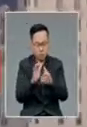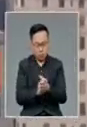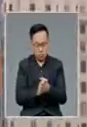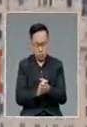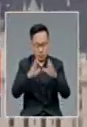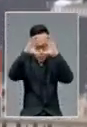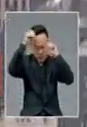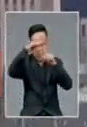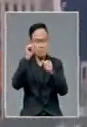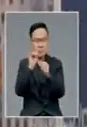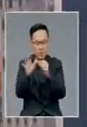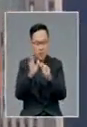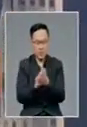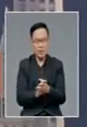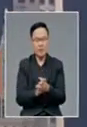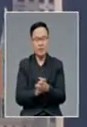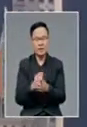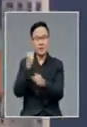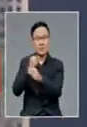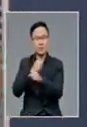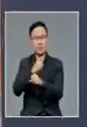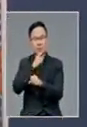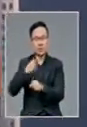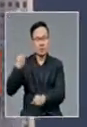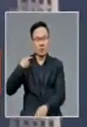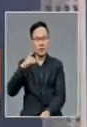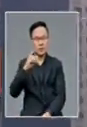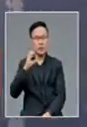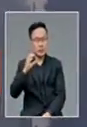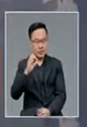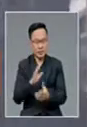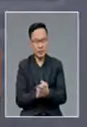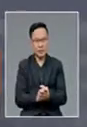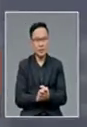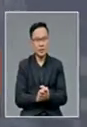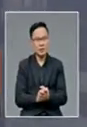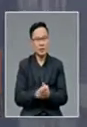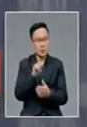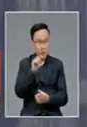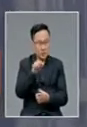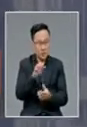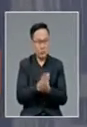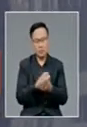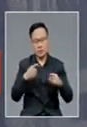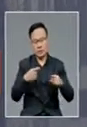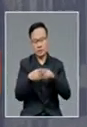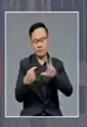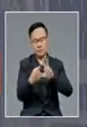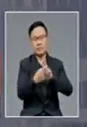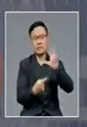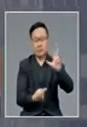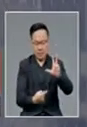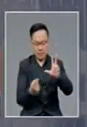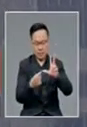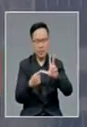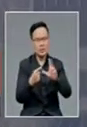งนี ้ เบื้องต้นเนี่ยสื่อท้องถิ่นรายงานว่ามี1คนที่ได้รับบาดเจ็บสาหัสขณะที่อีกคนได้รับบาดเจ็บเล็กน้อยส่วนคนที่3